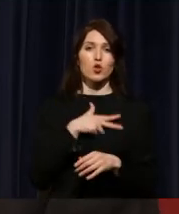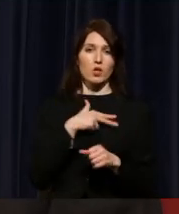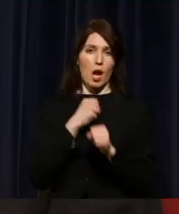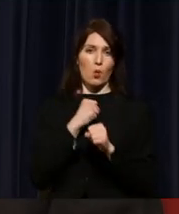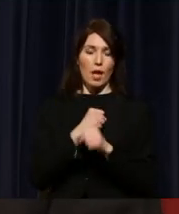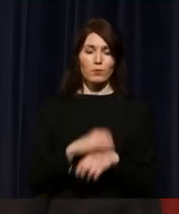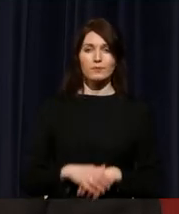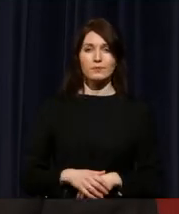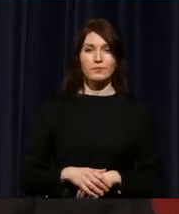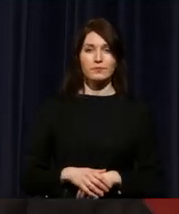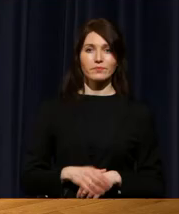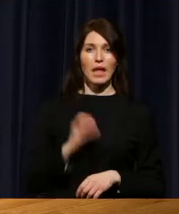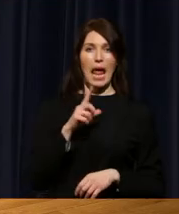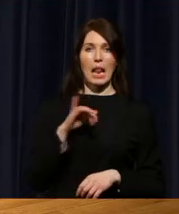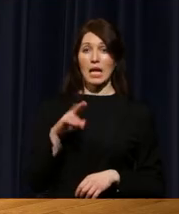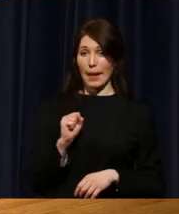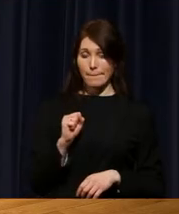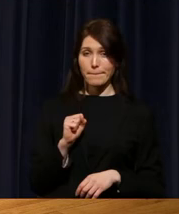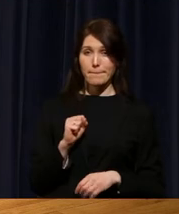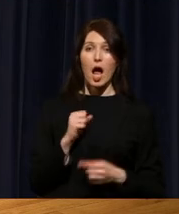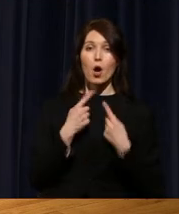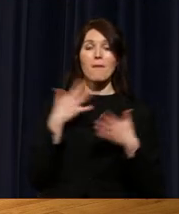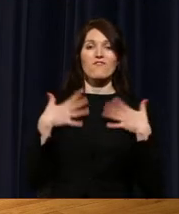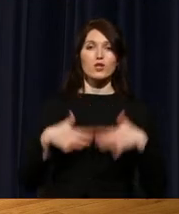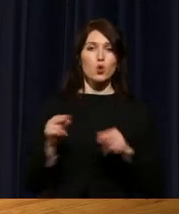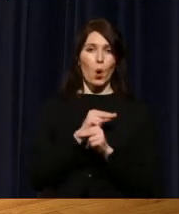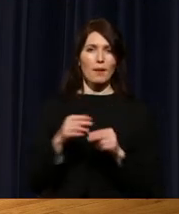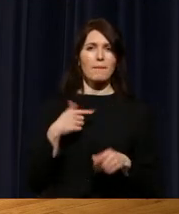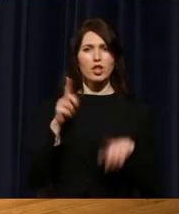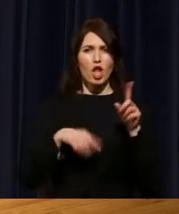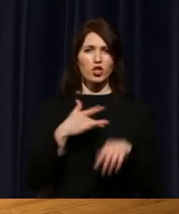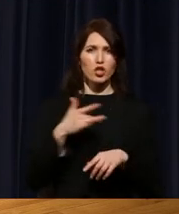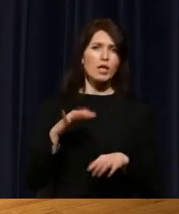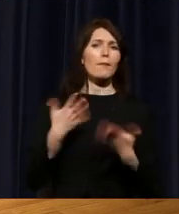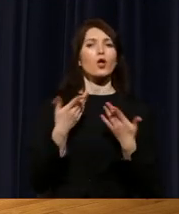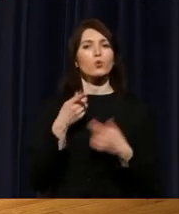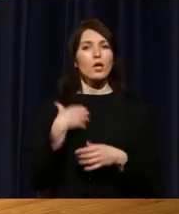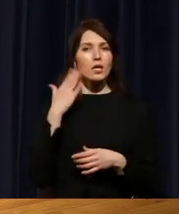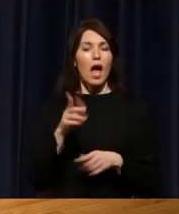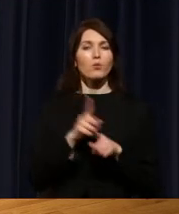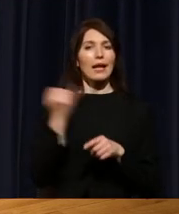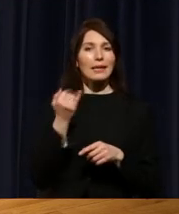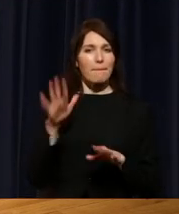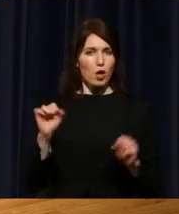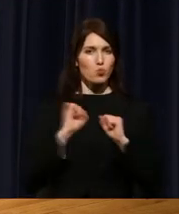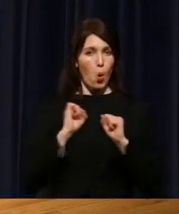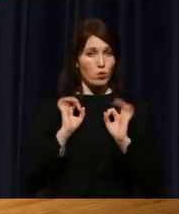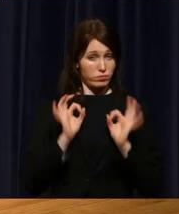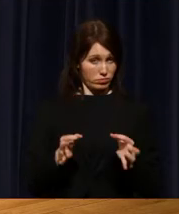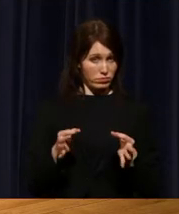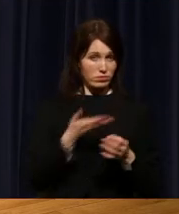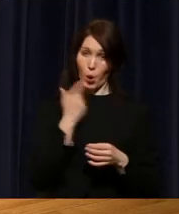darbu. Elīna, savukārt runājot par fizioterapiju, man reizēm liekas, bet tur vajadzētu arī būt interesē par sportu, ne? Nav